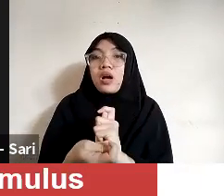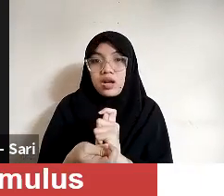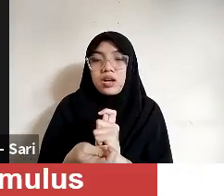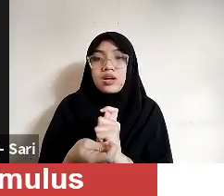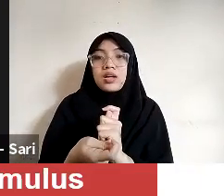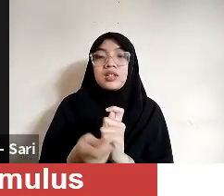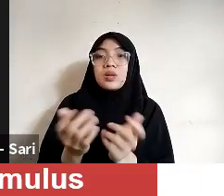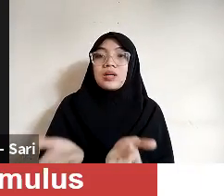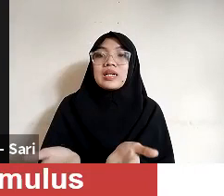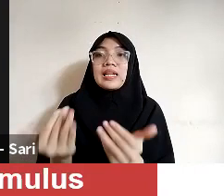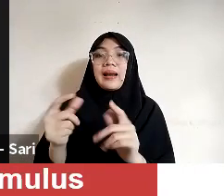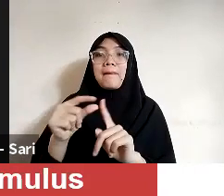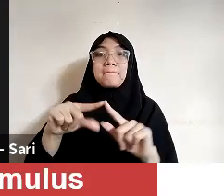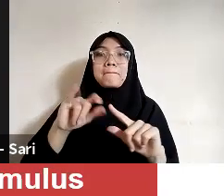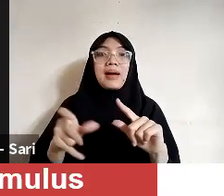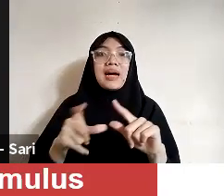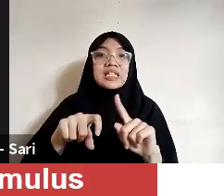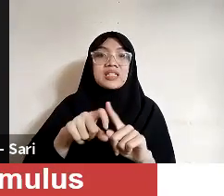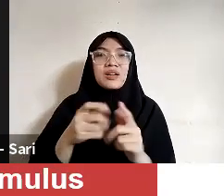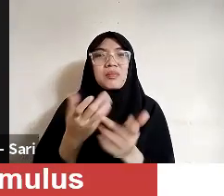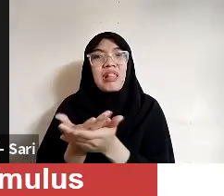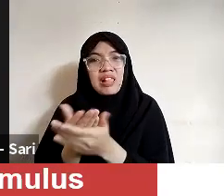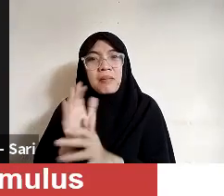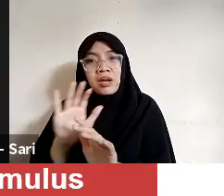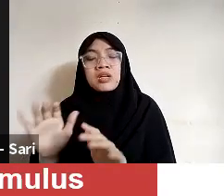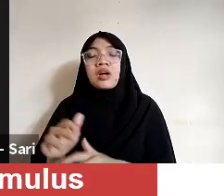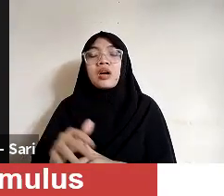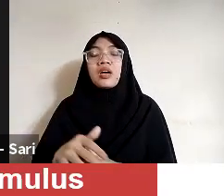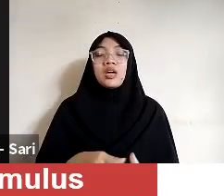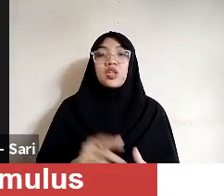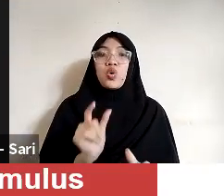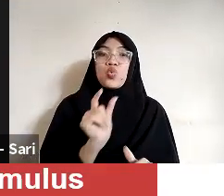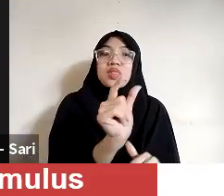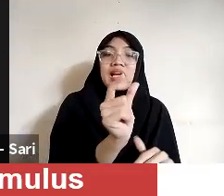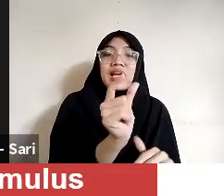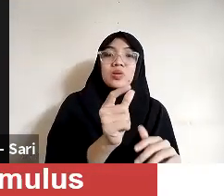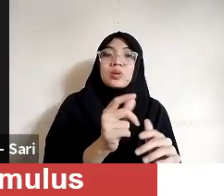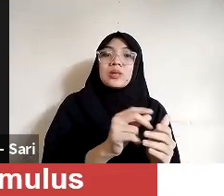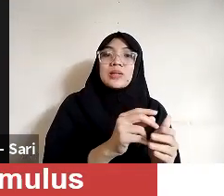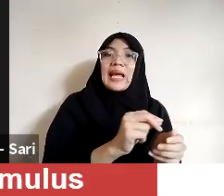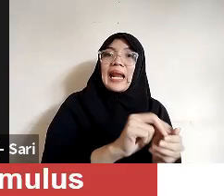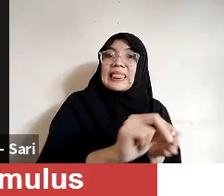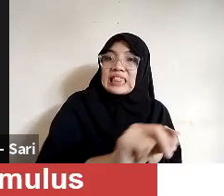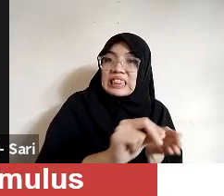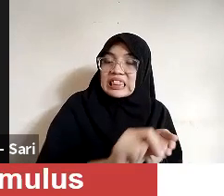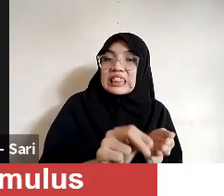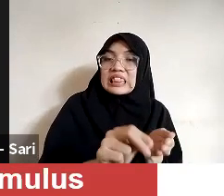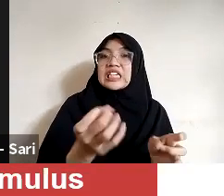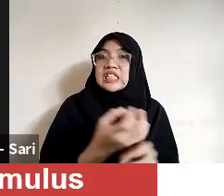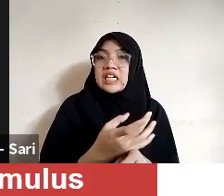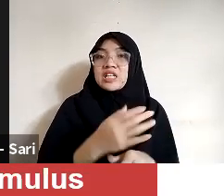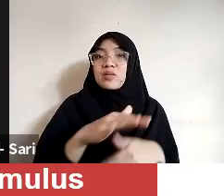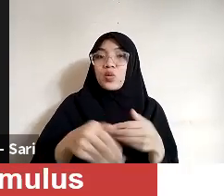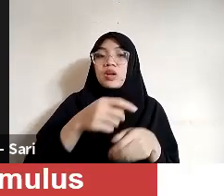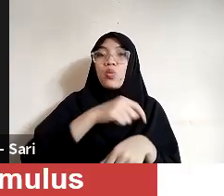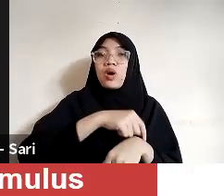keringanan pajak, utang untuk kredit modal kerja, dan lain-lainnya itu diperpanjang gitu ya.